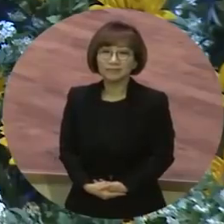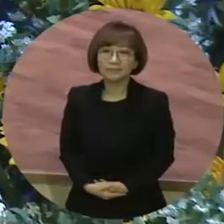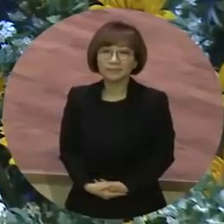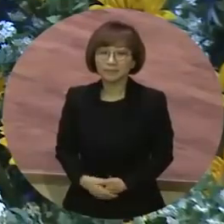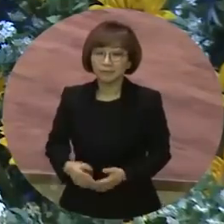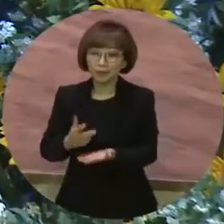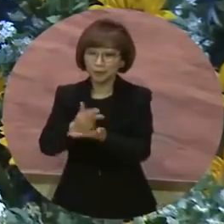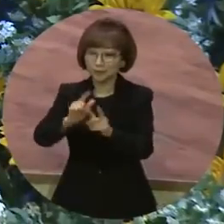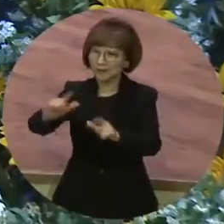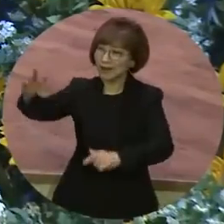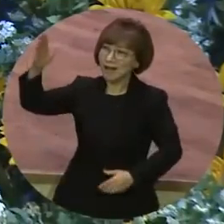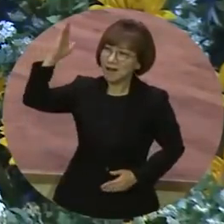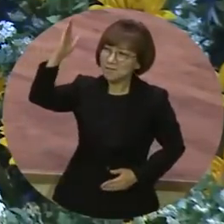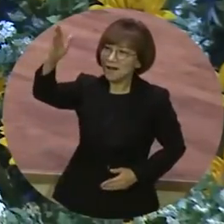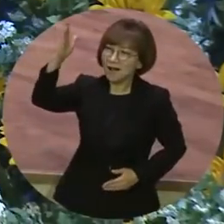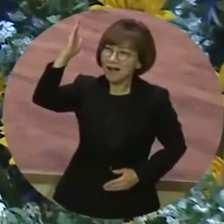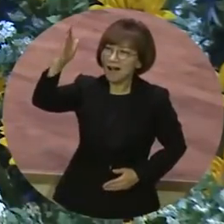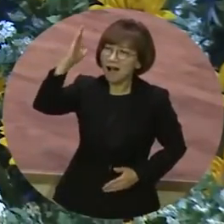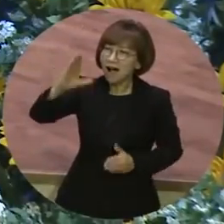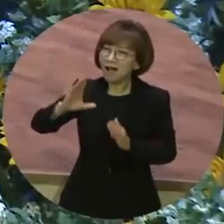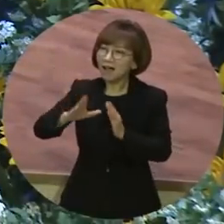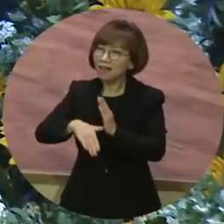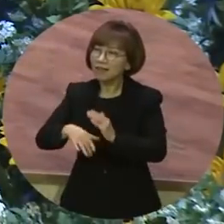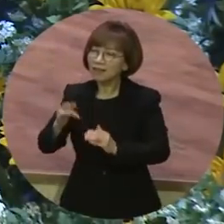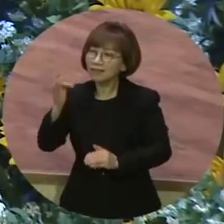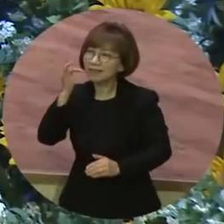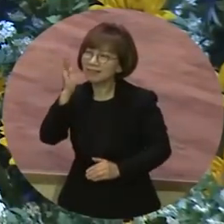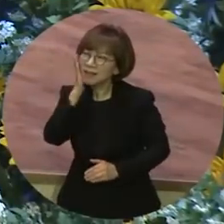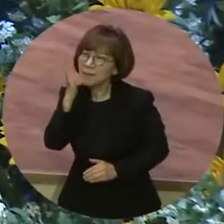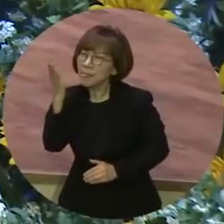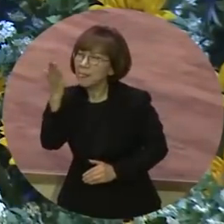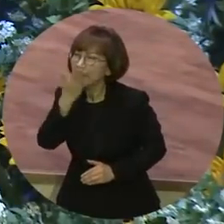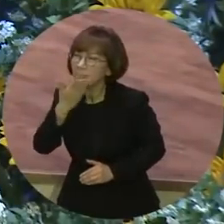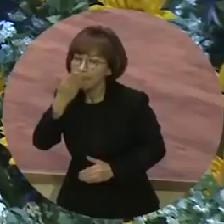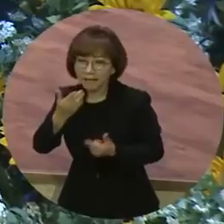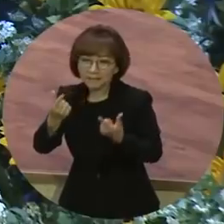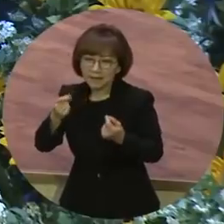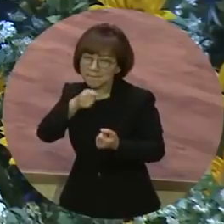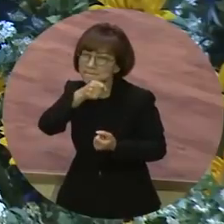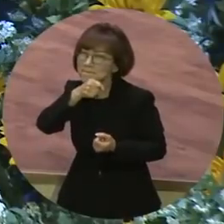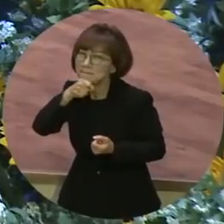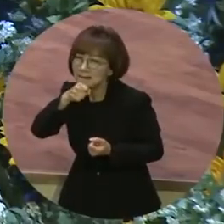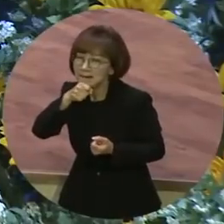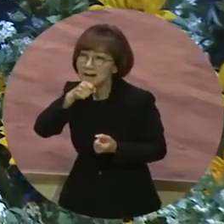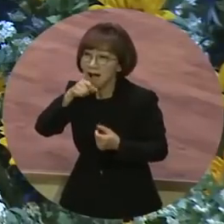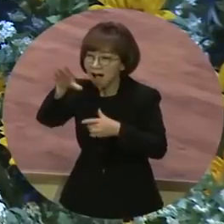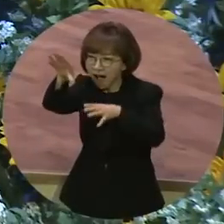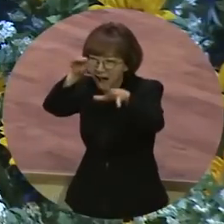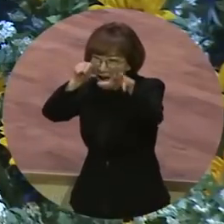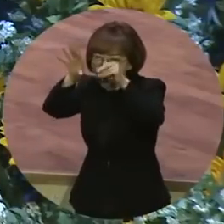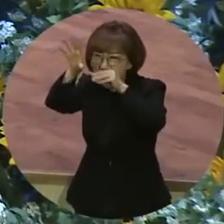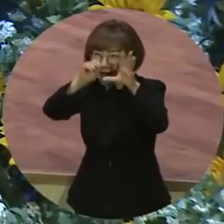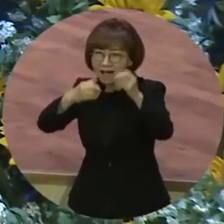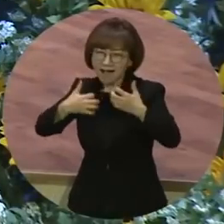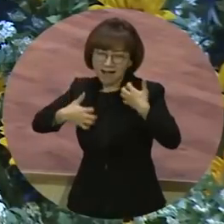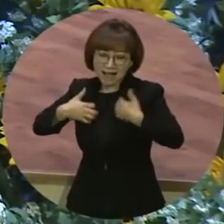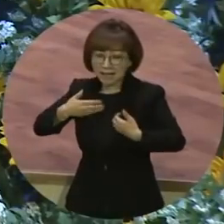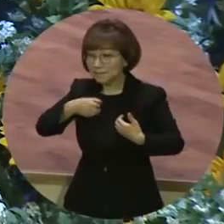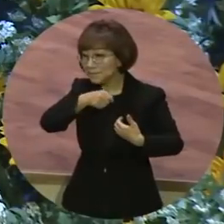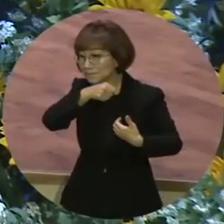강단의 말씀을 들을 때 꿀과 꿀 송이보다 덜 달달하고 느껴지는 그 맛을 보는.